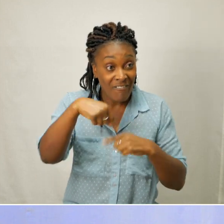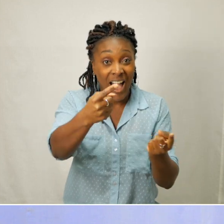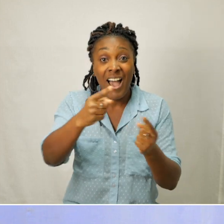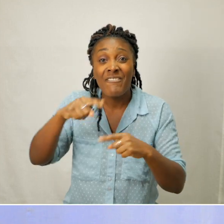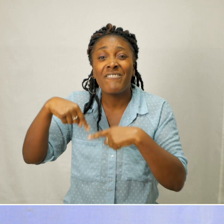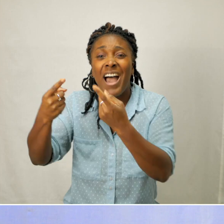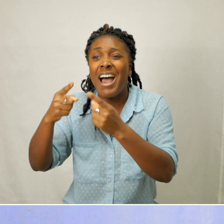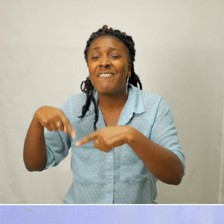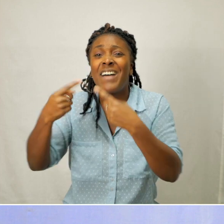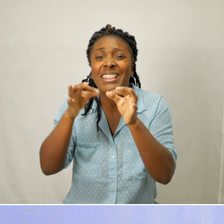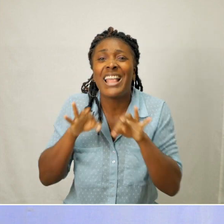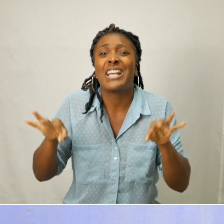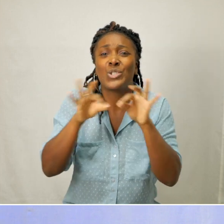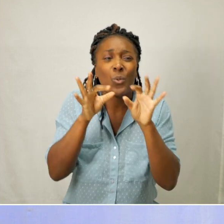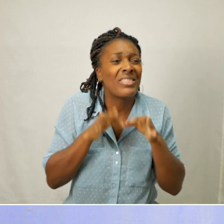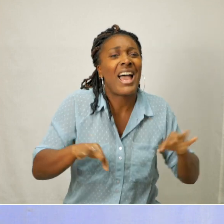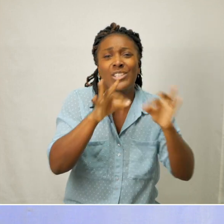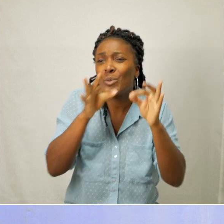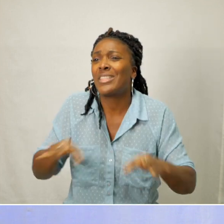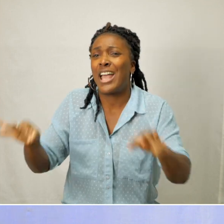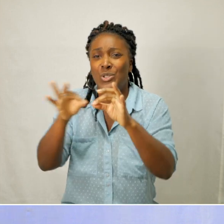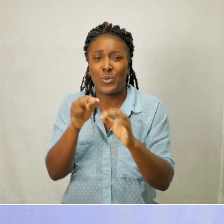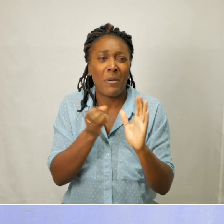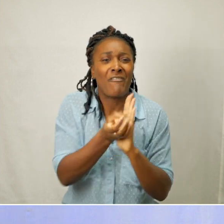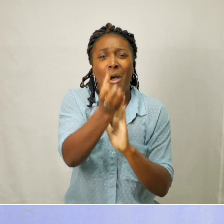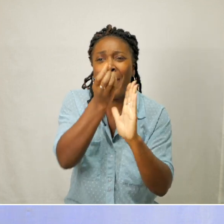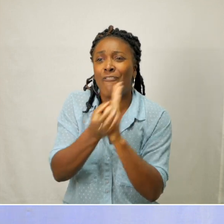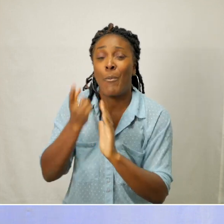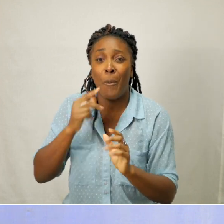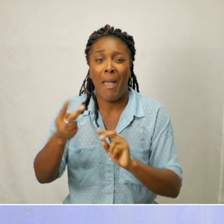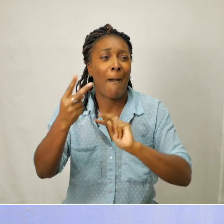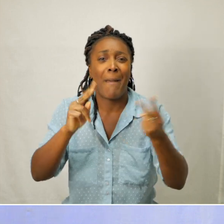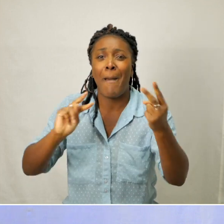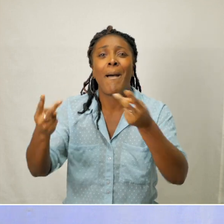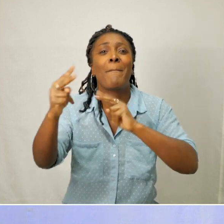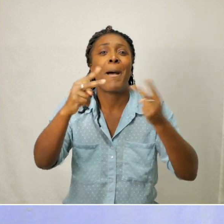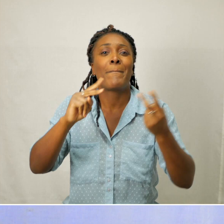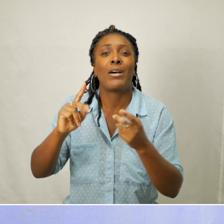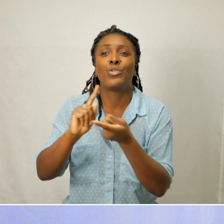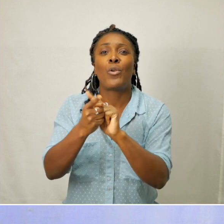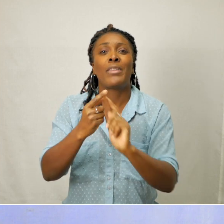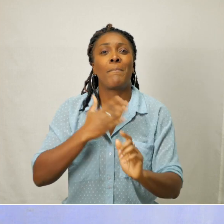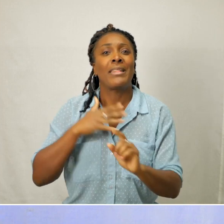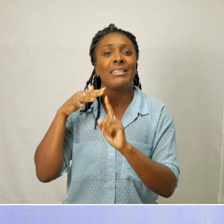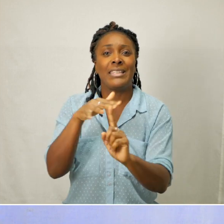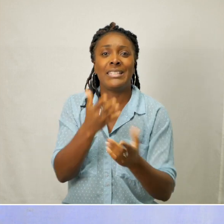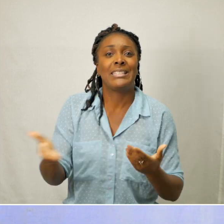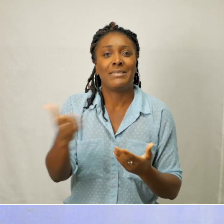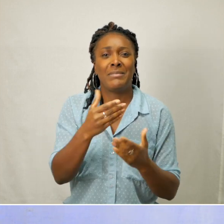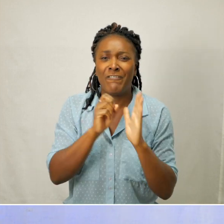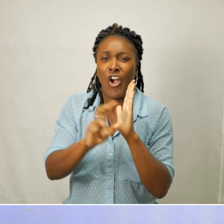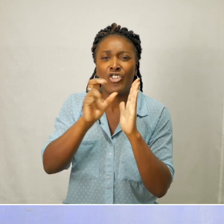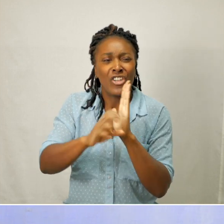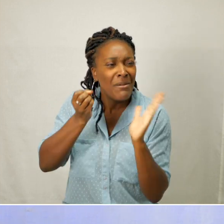dans toutes les nations et vous ferez de toutes les nations des disciples. Vous allez répandre ma parole. Vous allez apporter l'évangile.